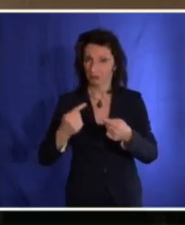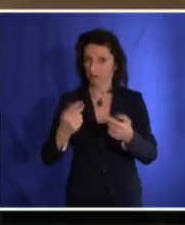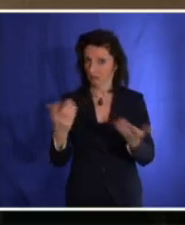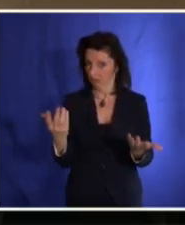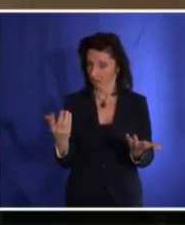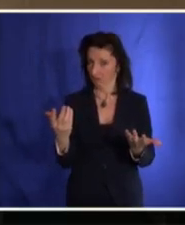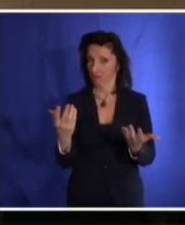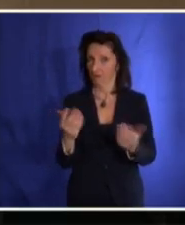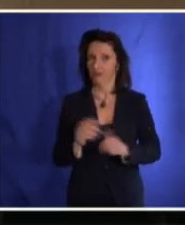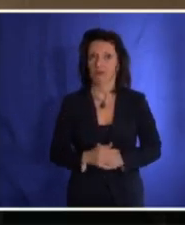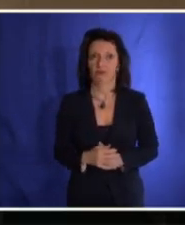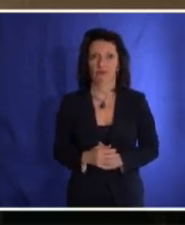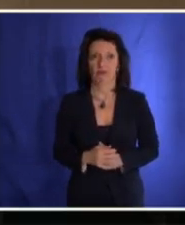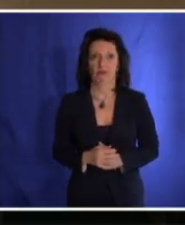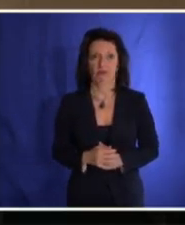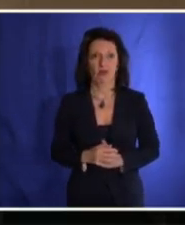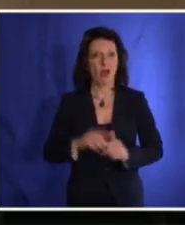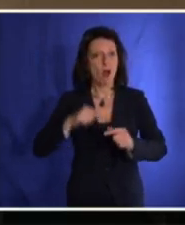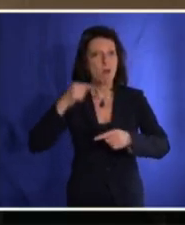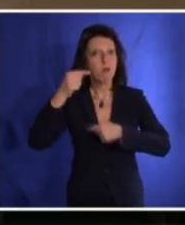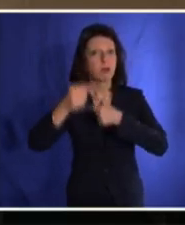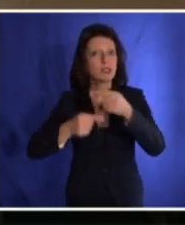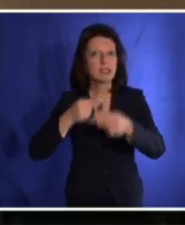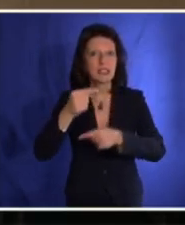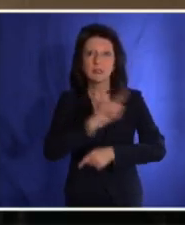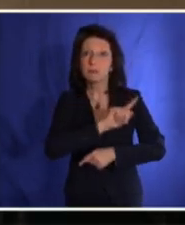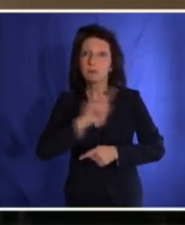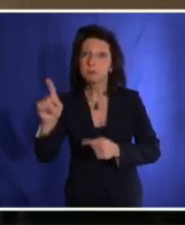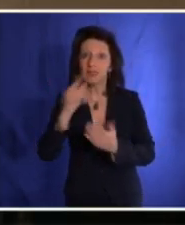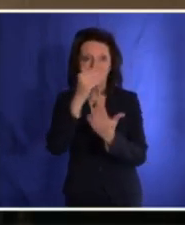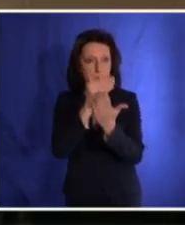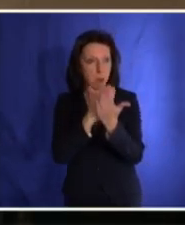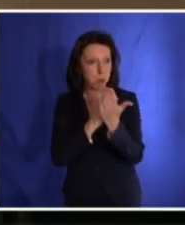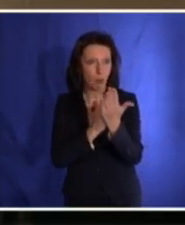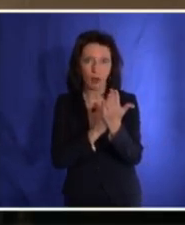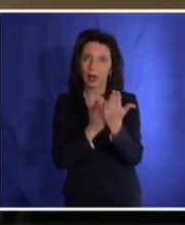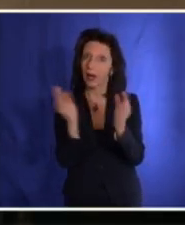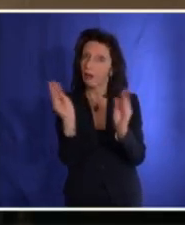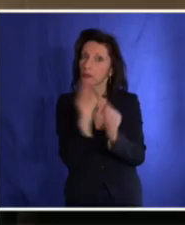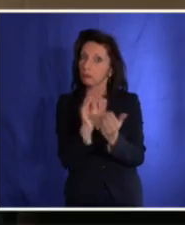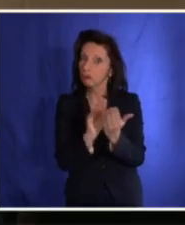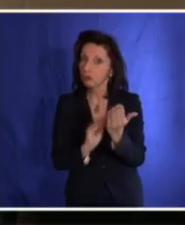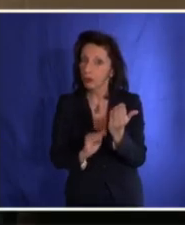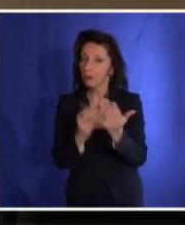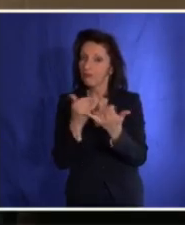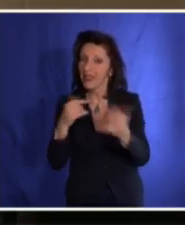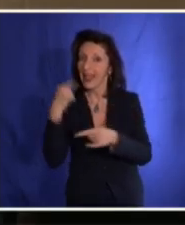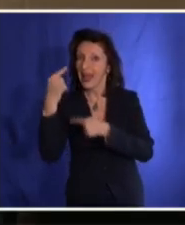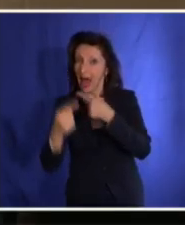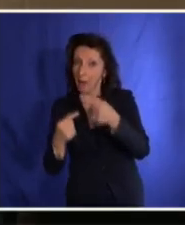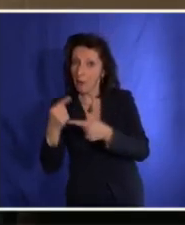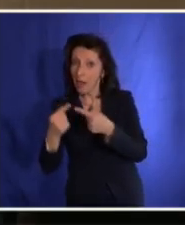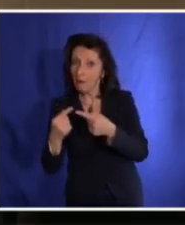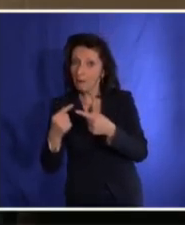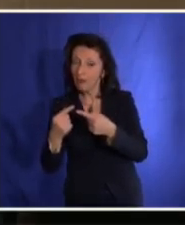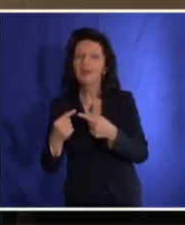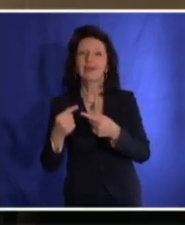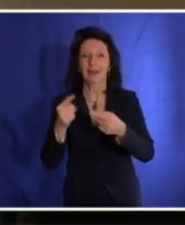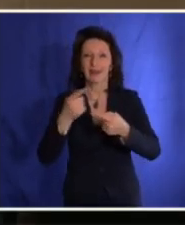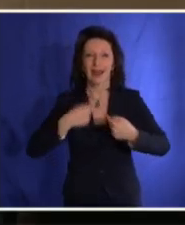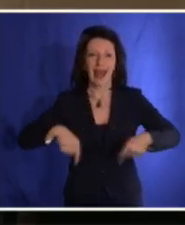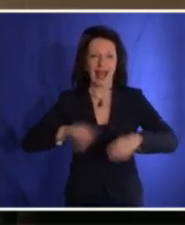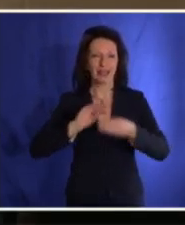der Programmprozess angelegt wird und ablaufen wird, das wird uns jetzt unser